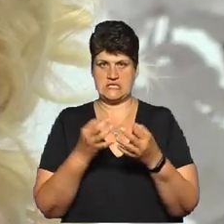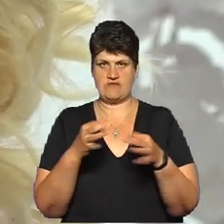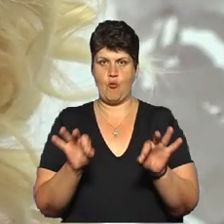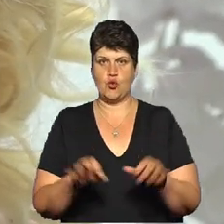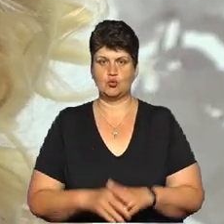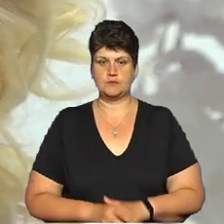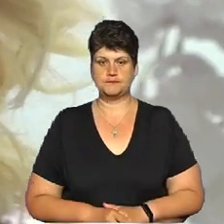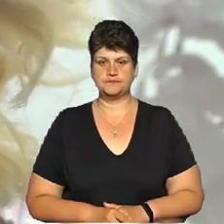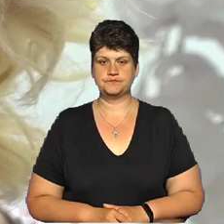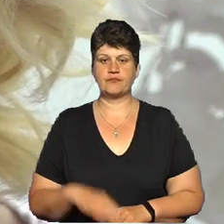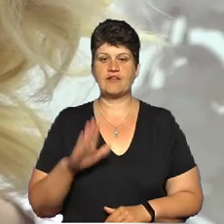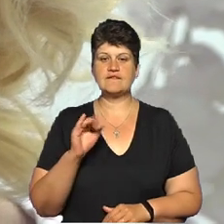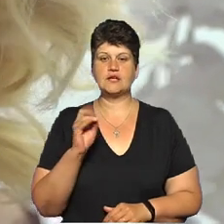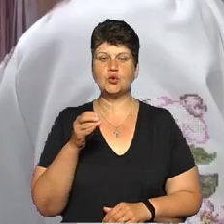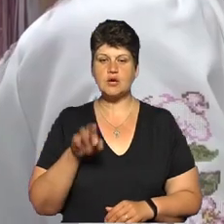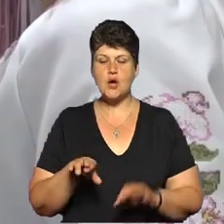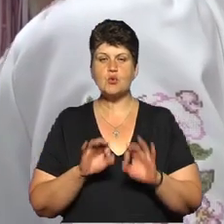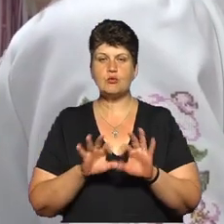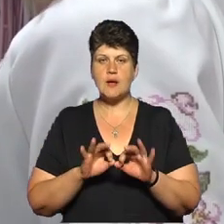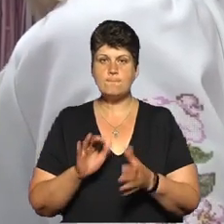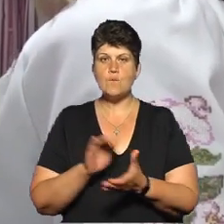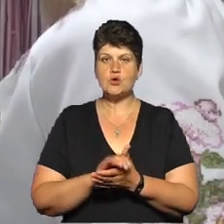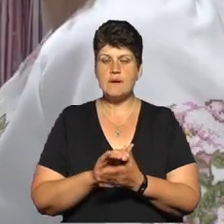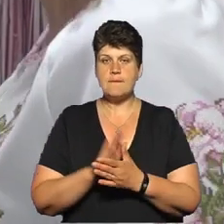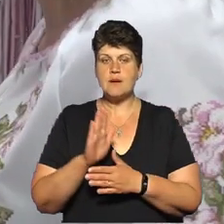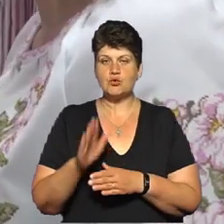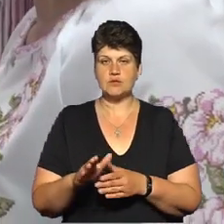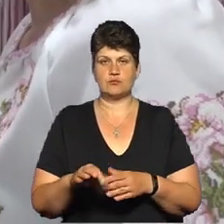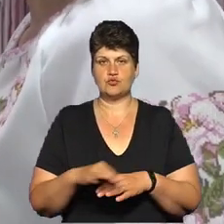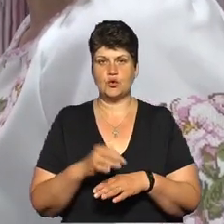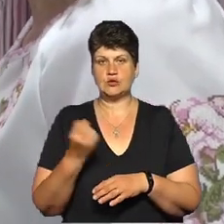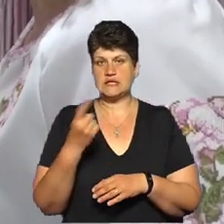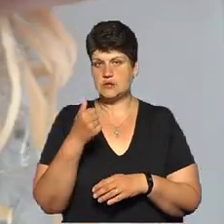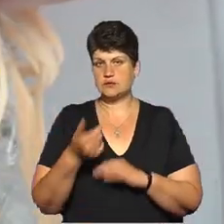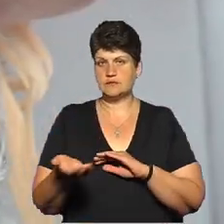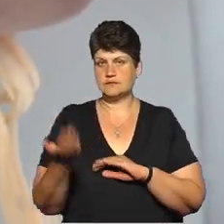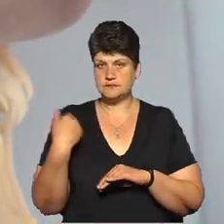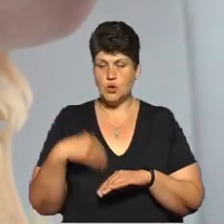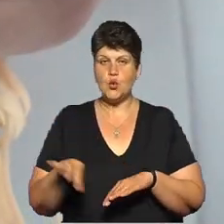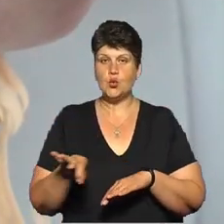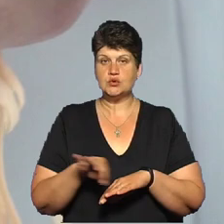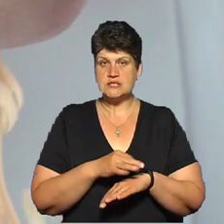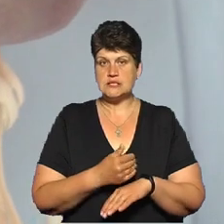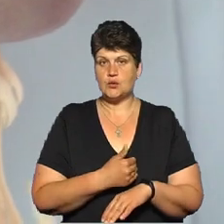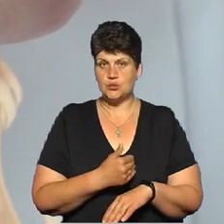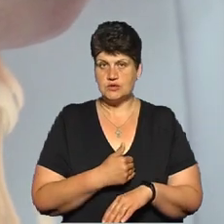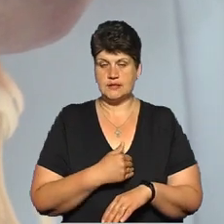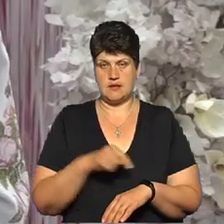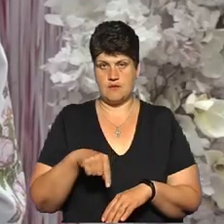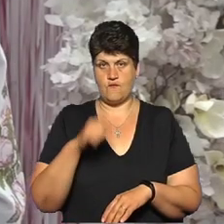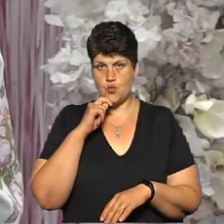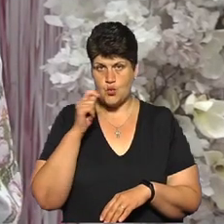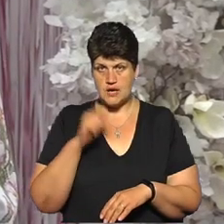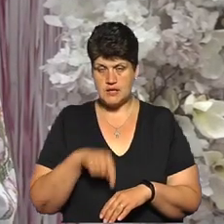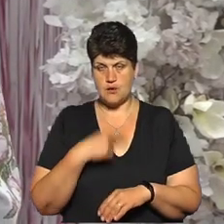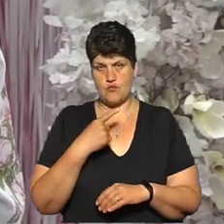Вікторія розповідає, познайомилася з майбутнім чоловіком 11 років тому. Одружитися захотіли саме в Україні, каже жінка. Бо